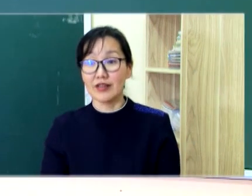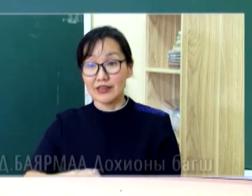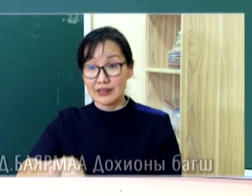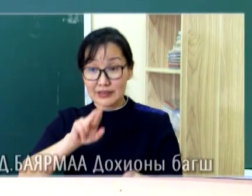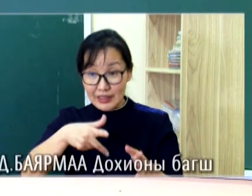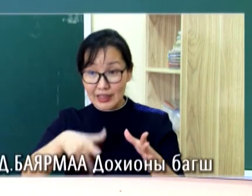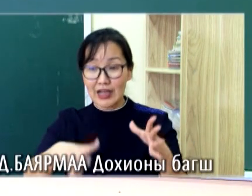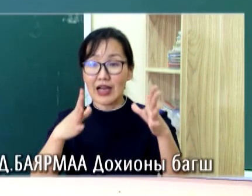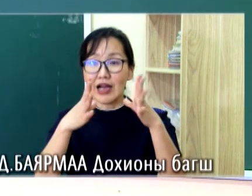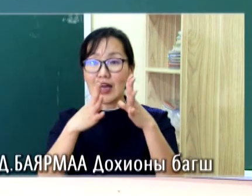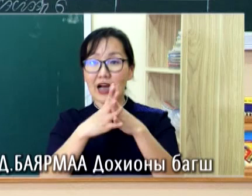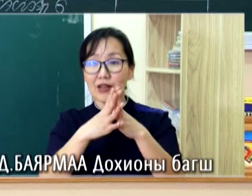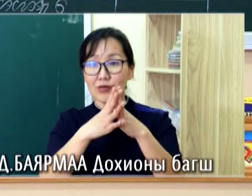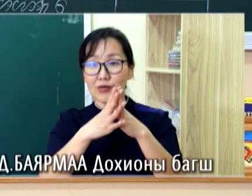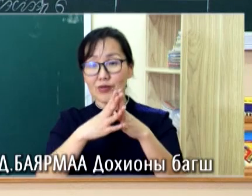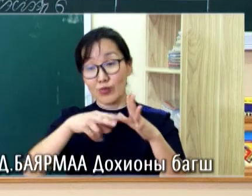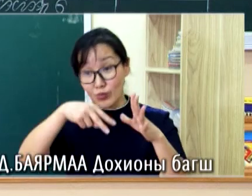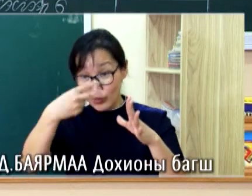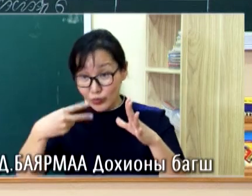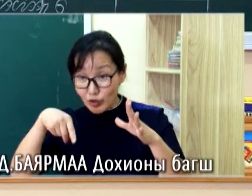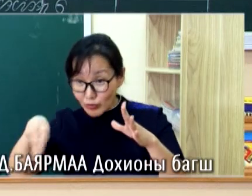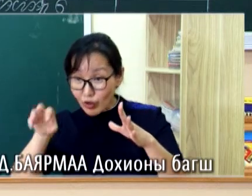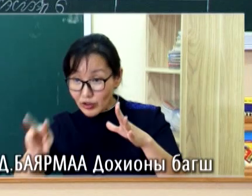бутархай томилох бүхэл бүхлийг томилох хоёр